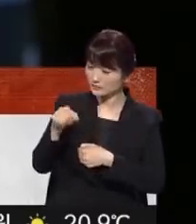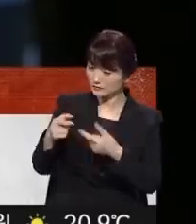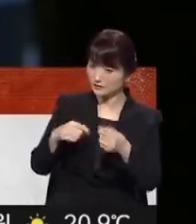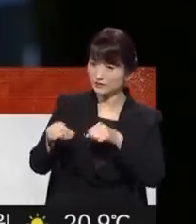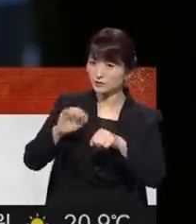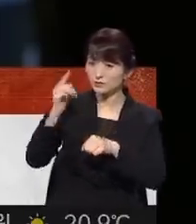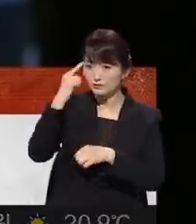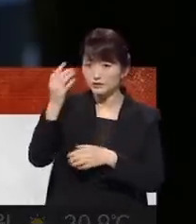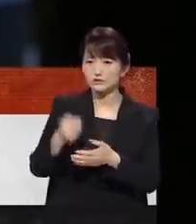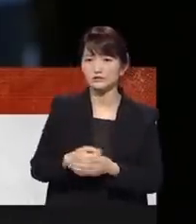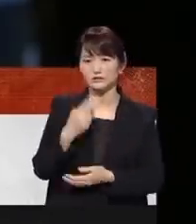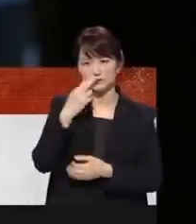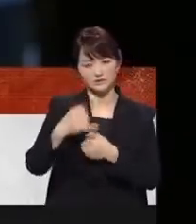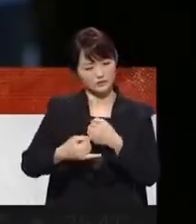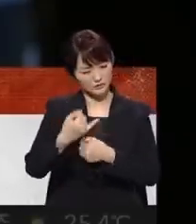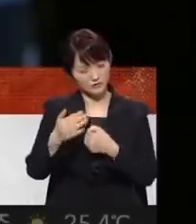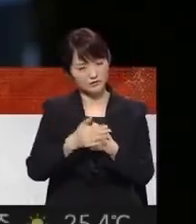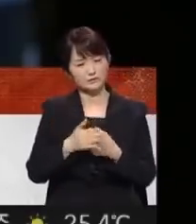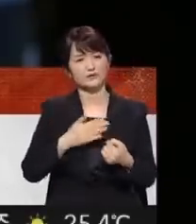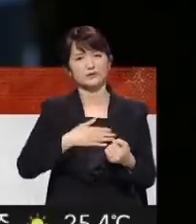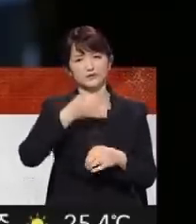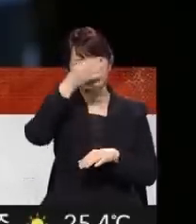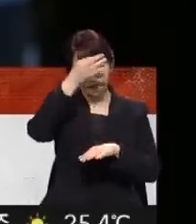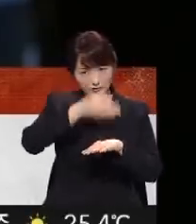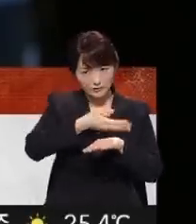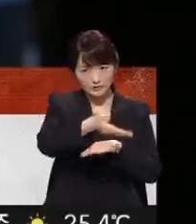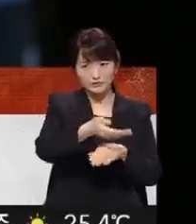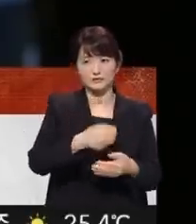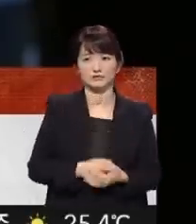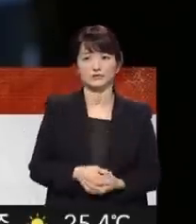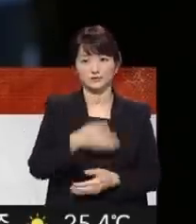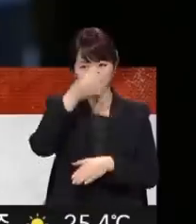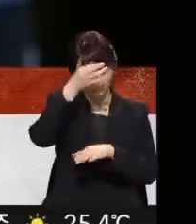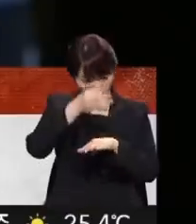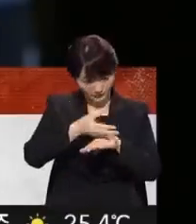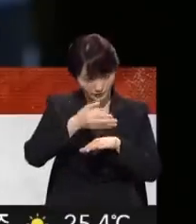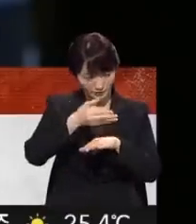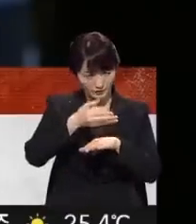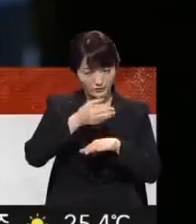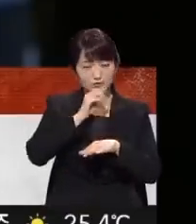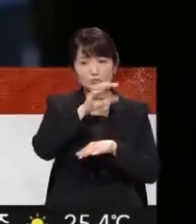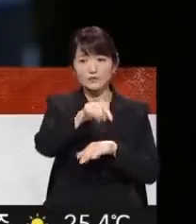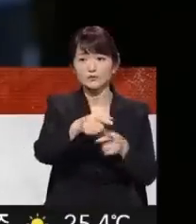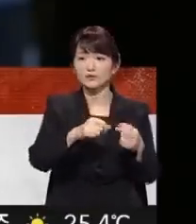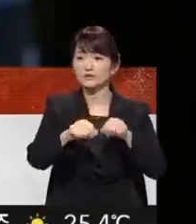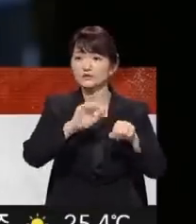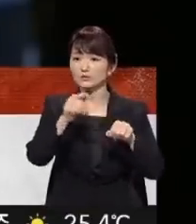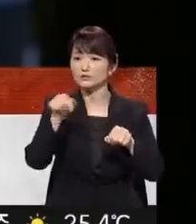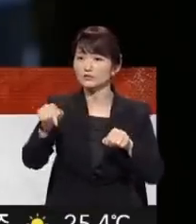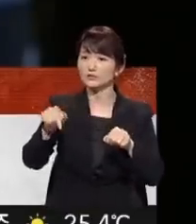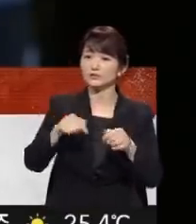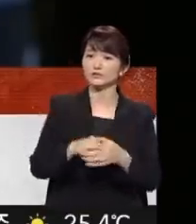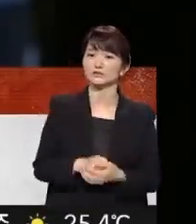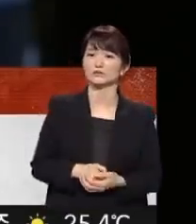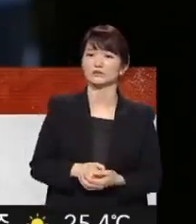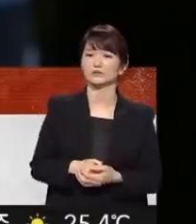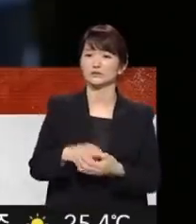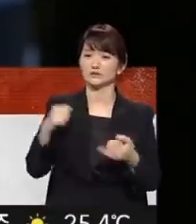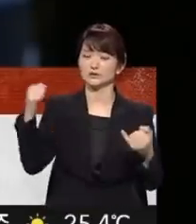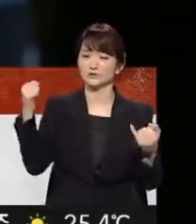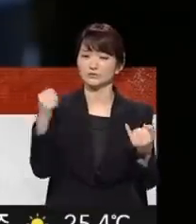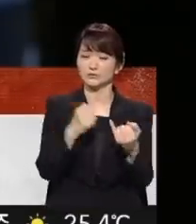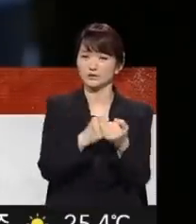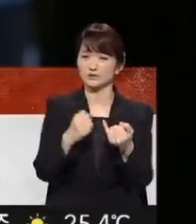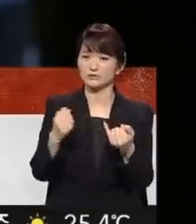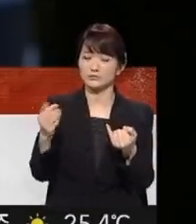없었으니까 나도 미안하다고 얘기를 하는 거잖아. 미안해 얘기하면 그렇게 행동해도 되냐고. 너는 맞으면 아프고 나는 맞으면 안 아파?